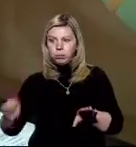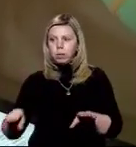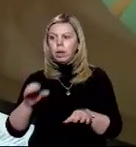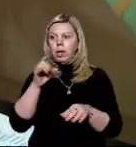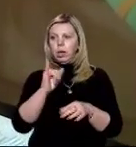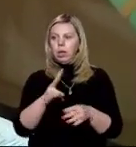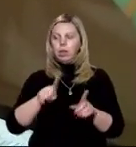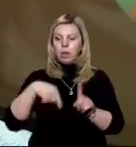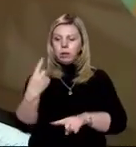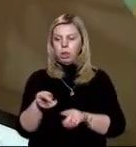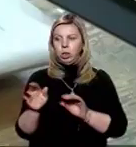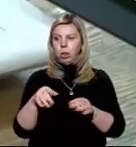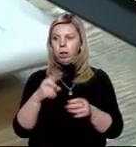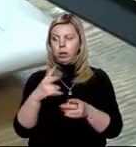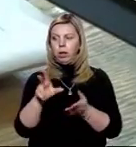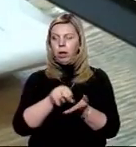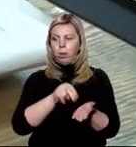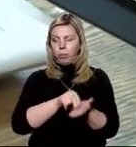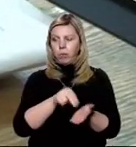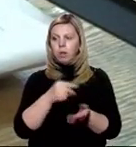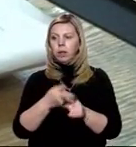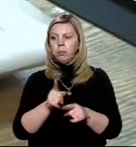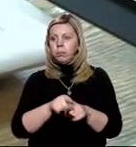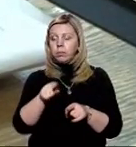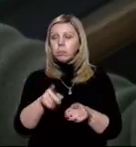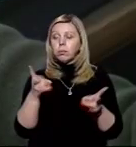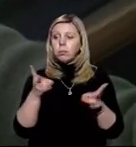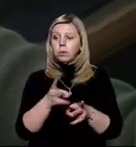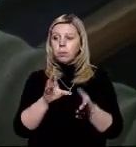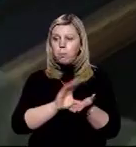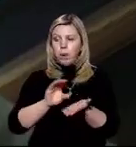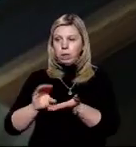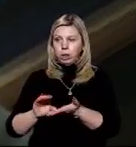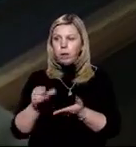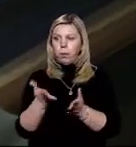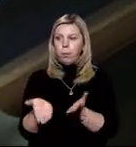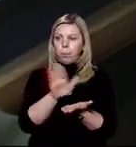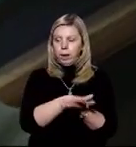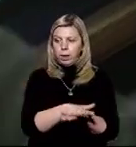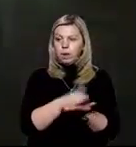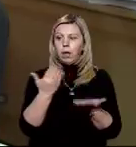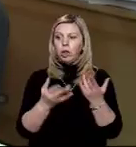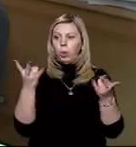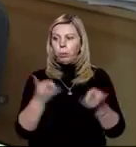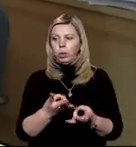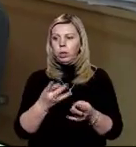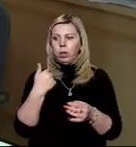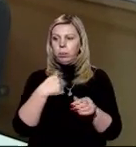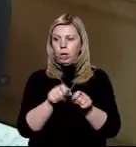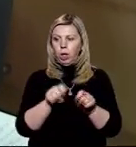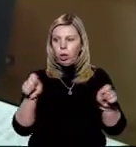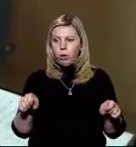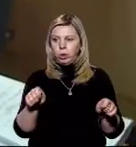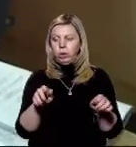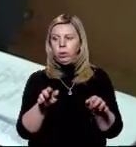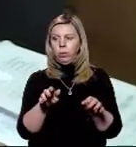на слідуючий процес, це кадрування. Працюємо з такими пальчиками, прикладаємо, якщо потрібно, ну, розтягнути, щоб